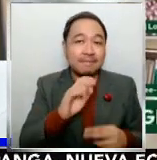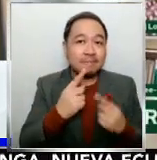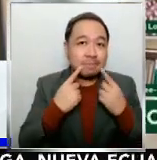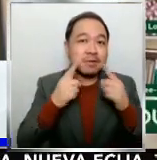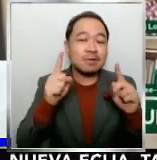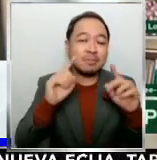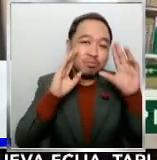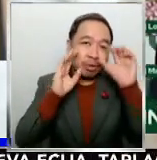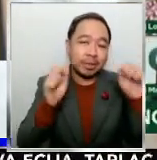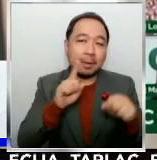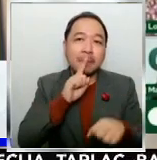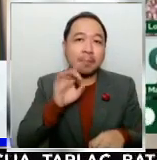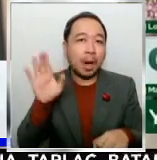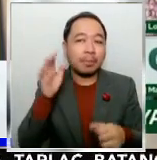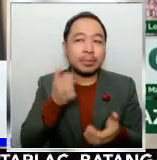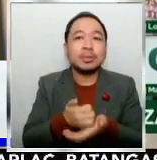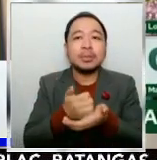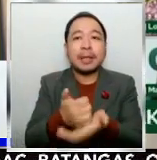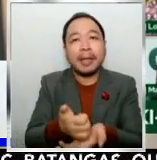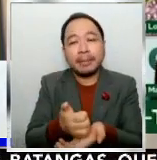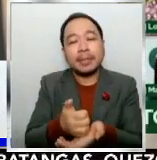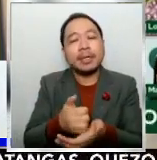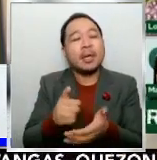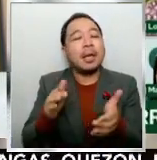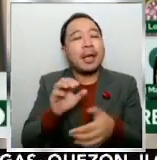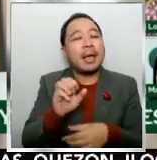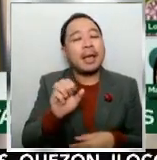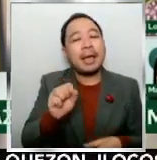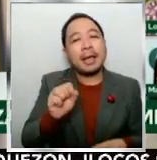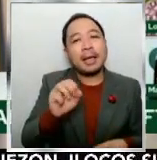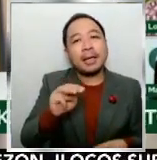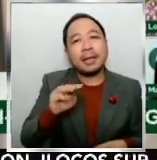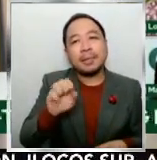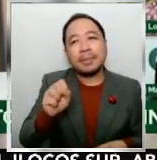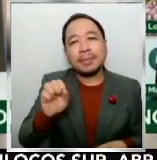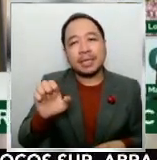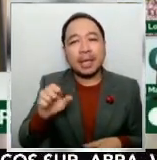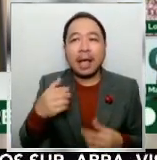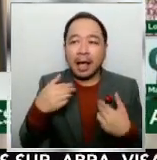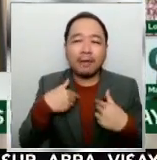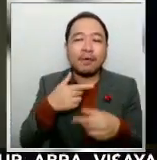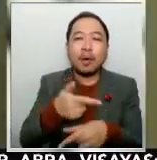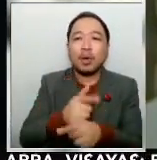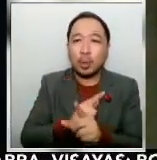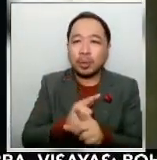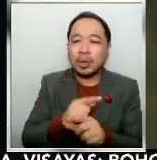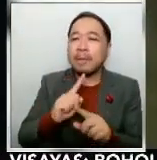mga maliliit na negosyante sa pamamagitan ng mga pautang na maliit ang interes.